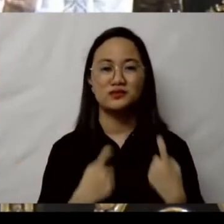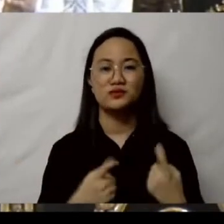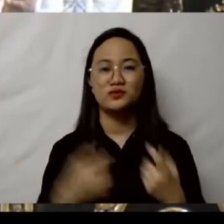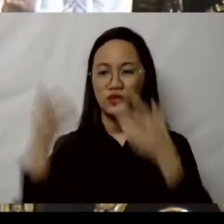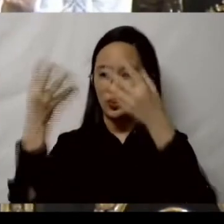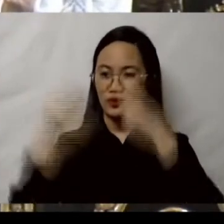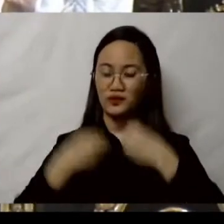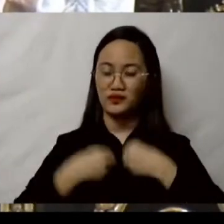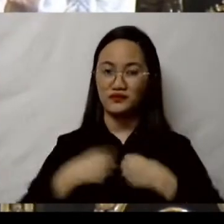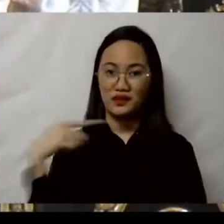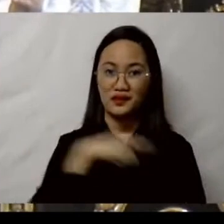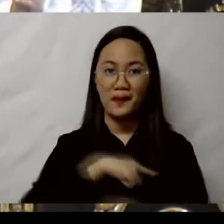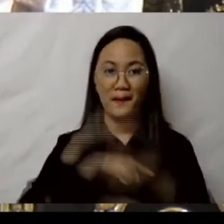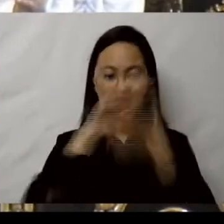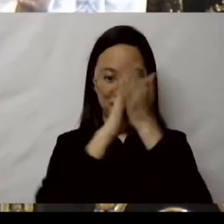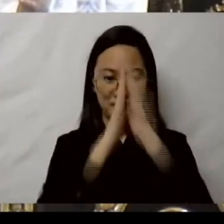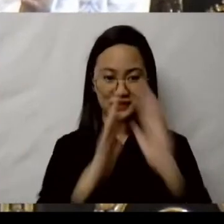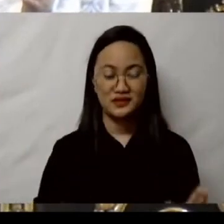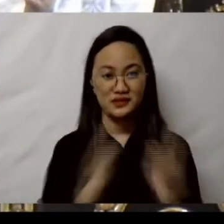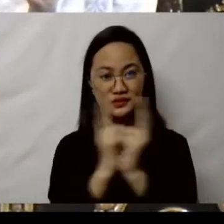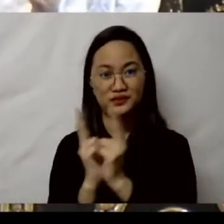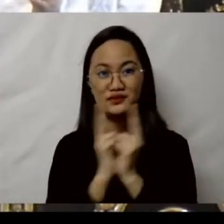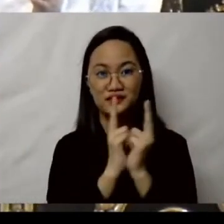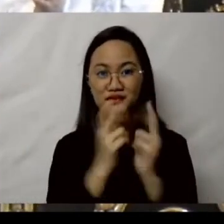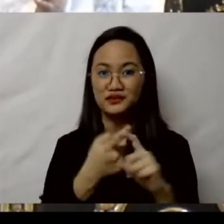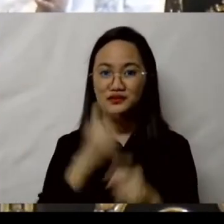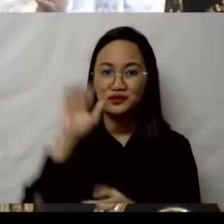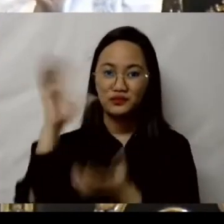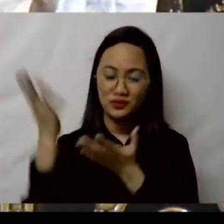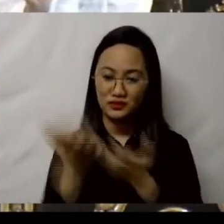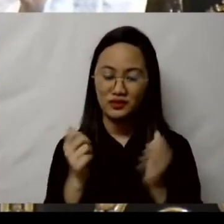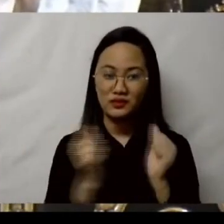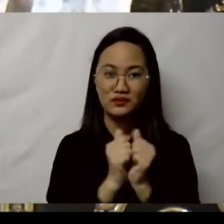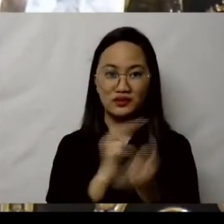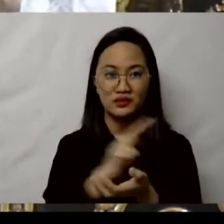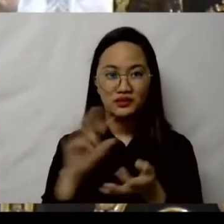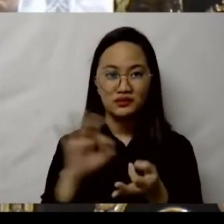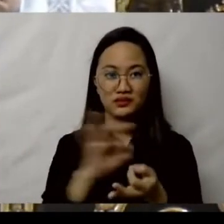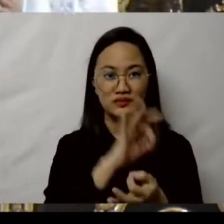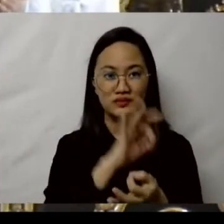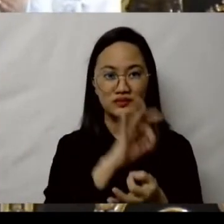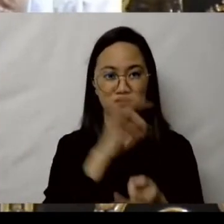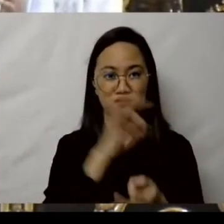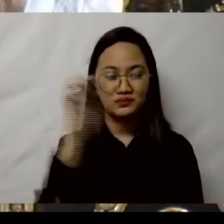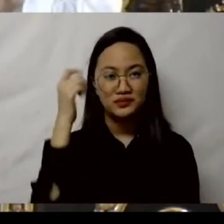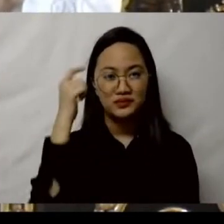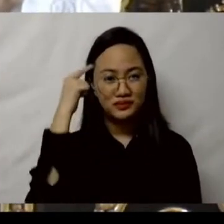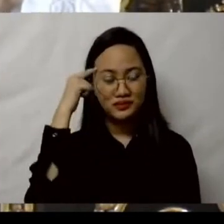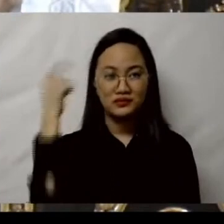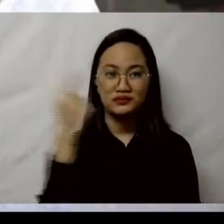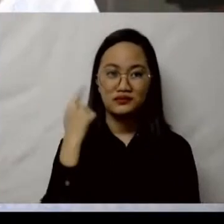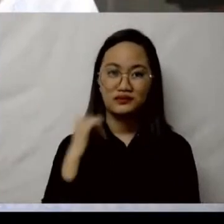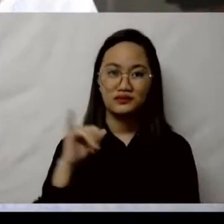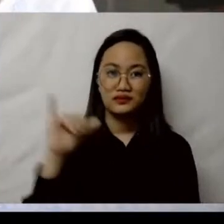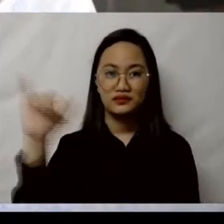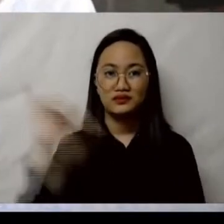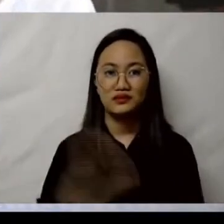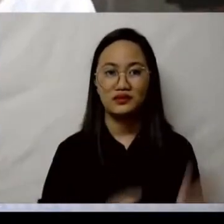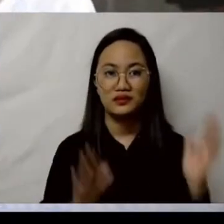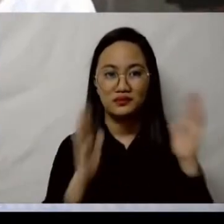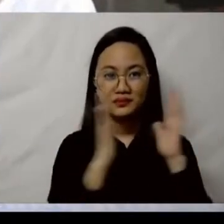ng kapayapaan at pagkakaisa ayon sa iyong kalooban, kasama ng Espiritu Santo, magpasawalang hanggan. Amen.